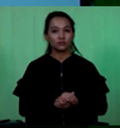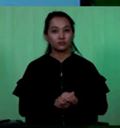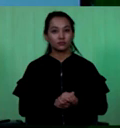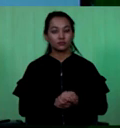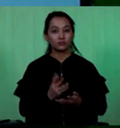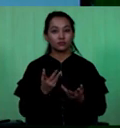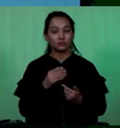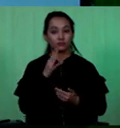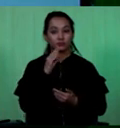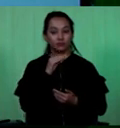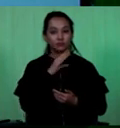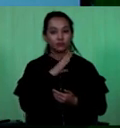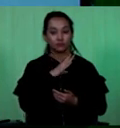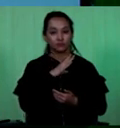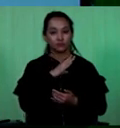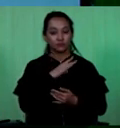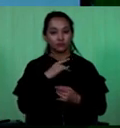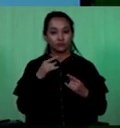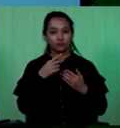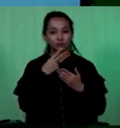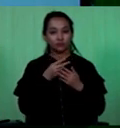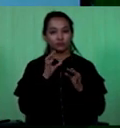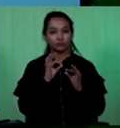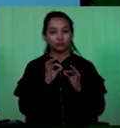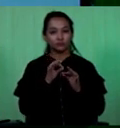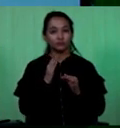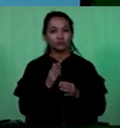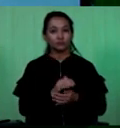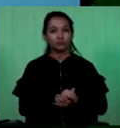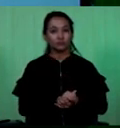Yechishga ulgurgan bo'lsangiz, keling endi tekshirib olamiz.